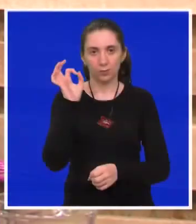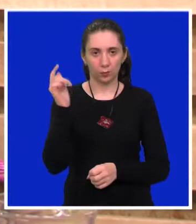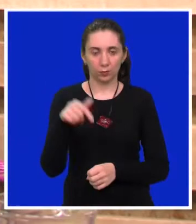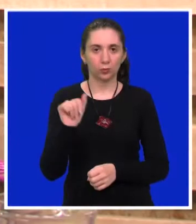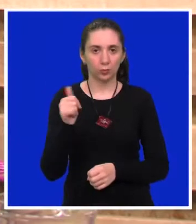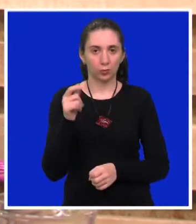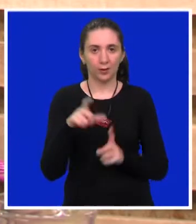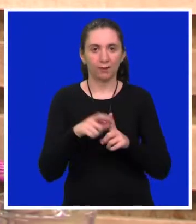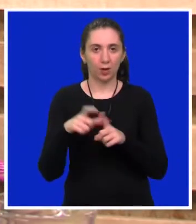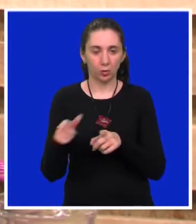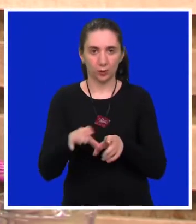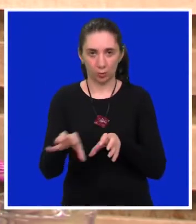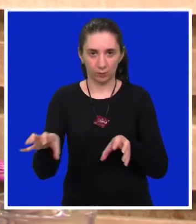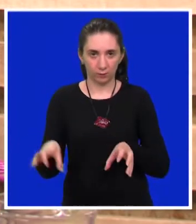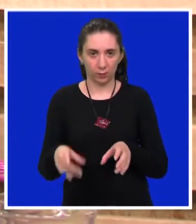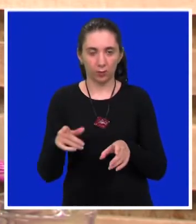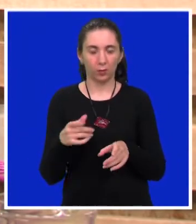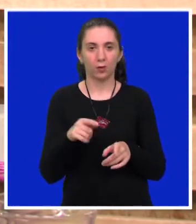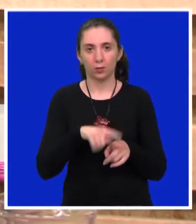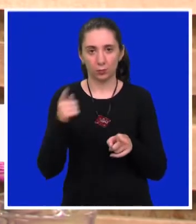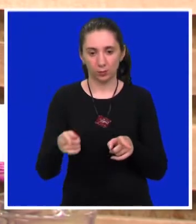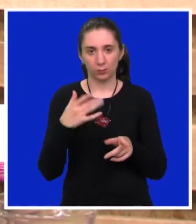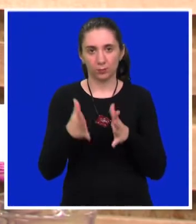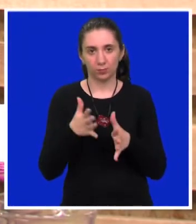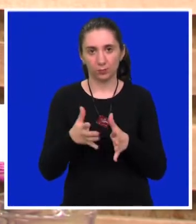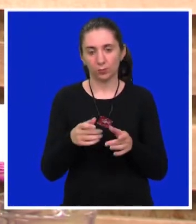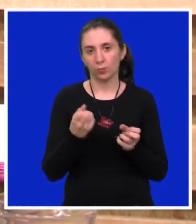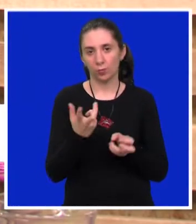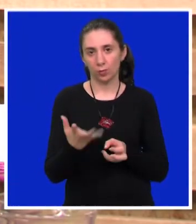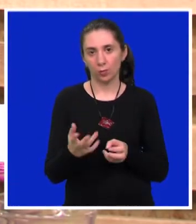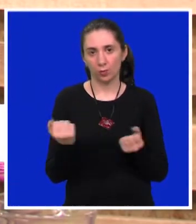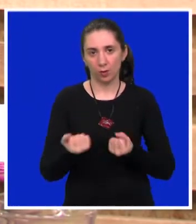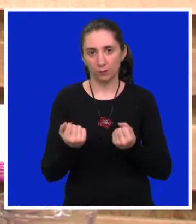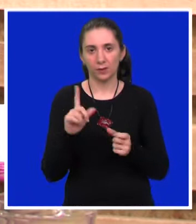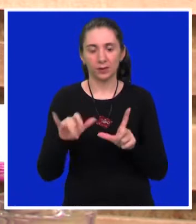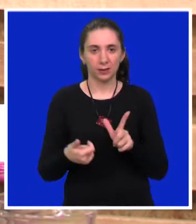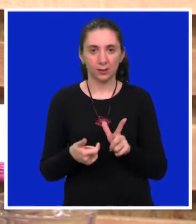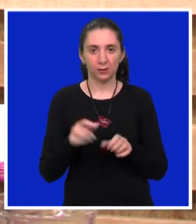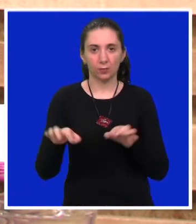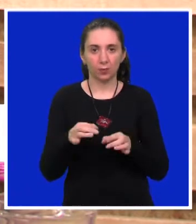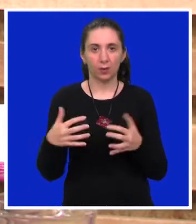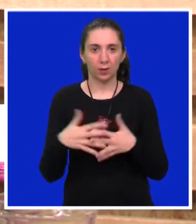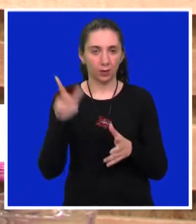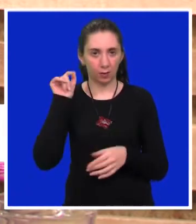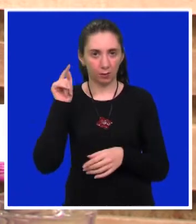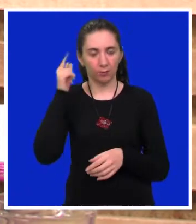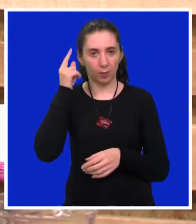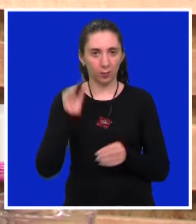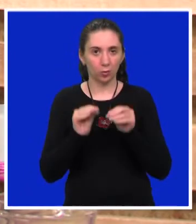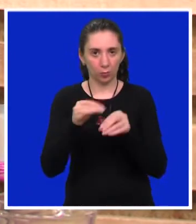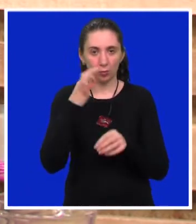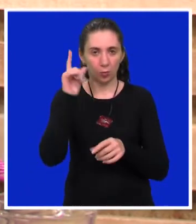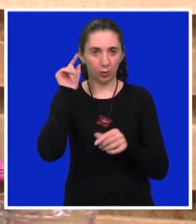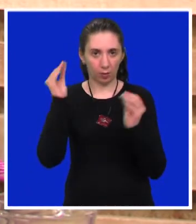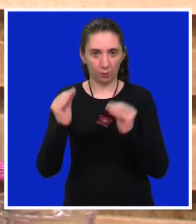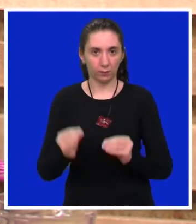Poštovani gledatelji, dobrodošli u dnevnu dozu odvajanja u kojoj smo se bavili brojnim aktivnostima i ciljevima projekta Grada Karlovca